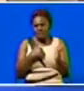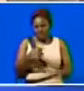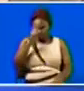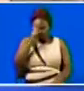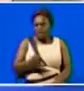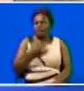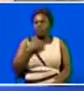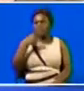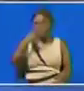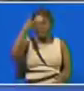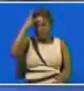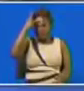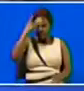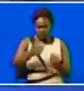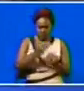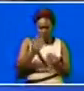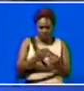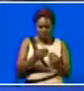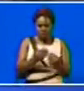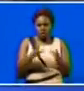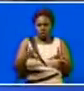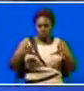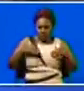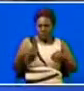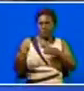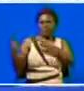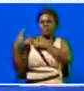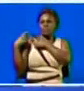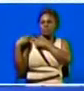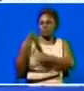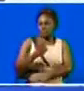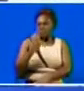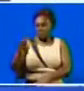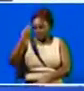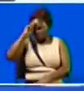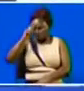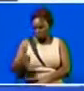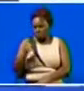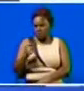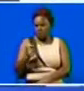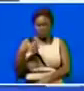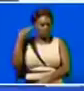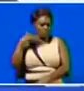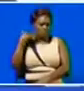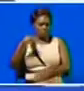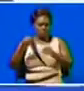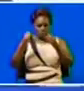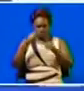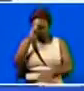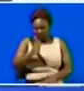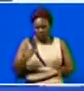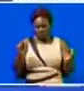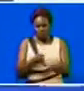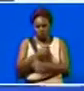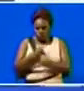Mwilu aliwataka wazazi na walezi kuyachangamkia majukumu yao ipasavyo. The judiciary and the criminal justice system cannot